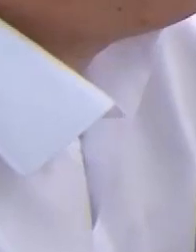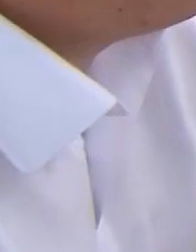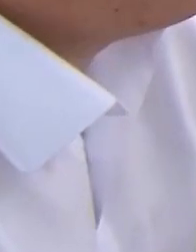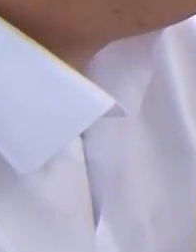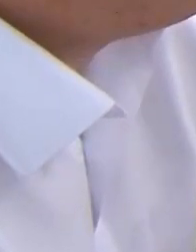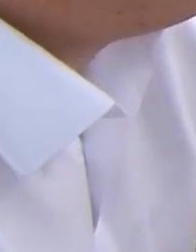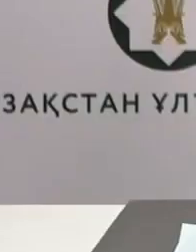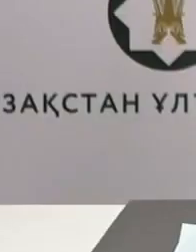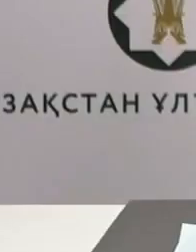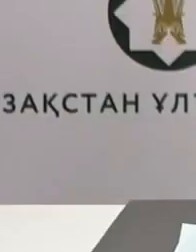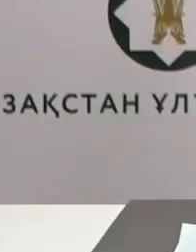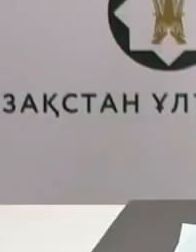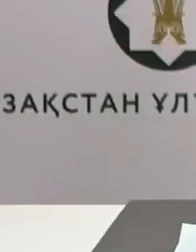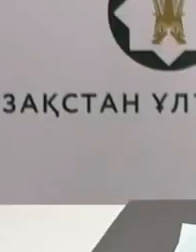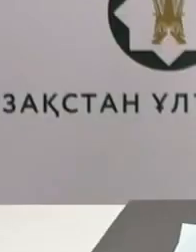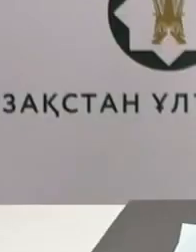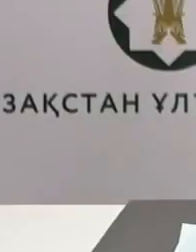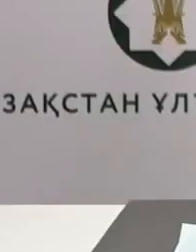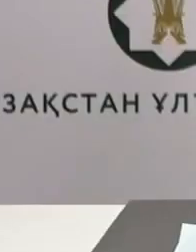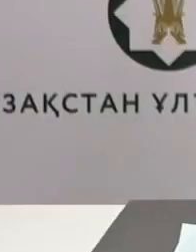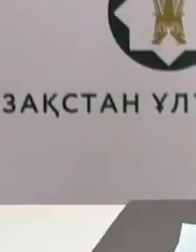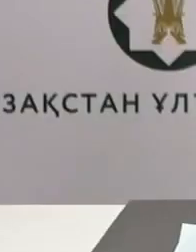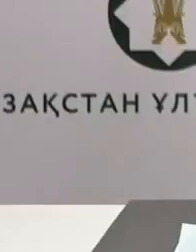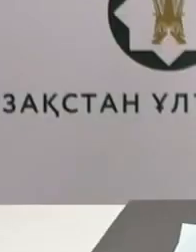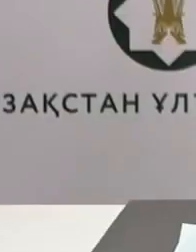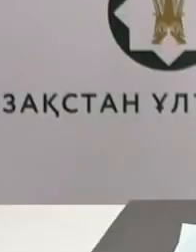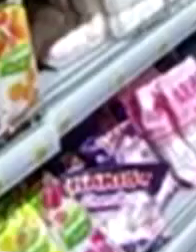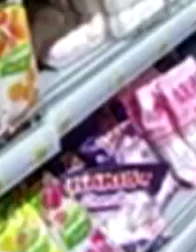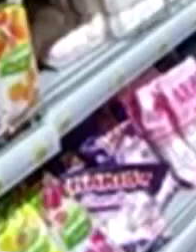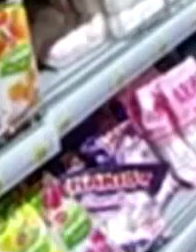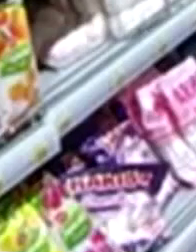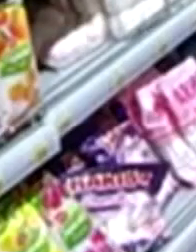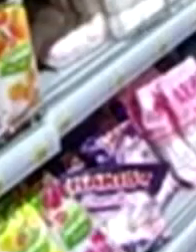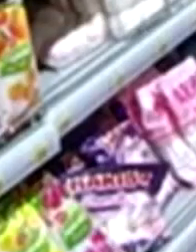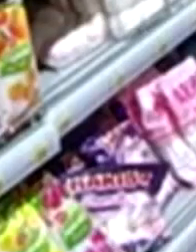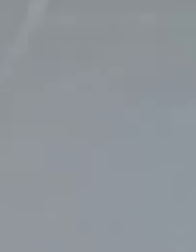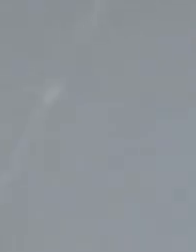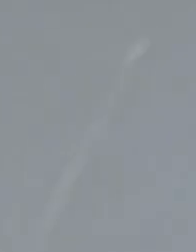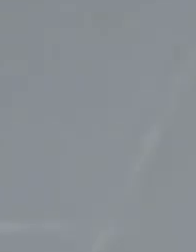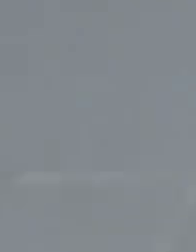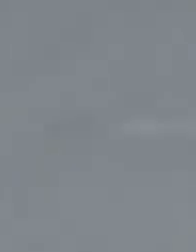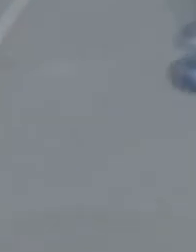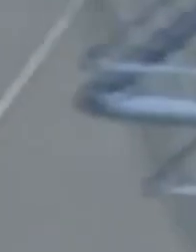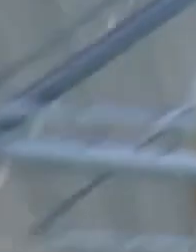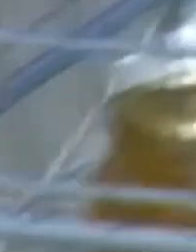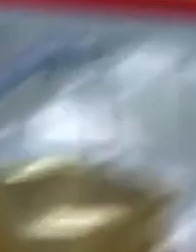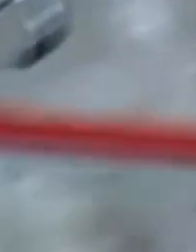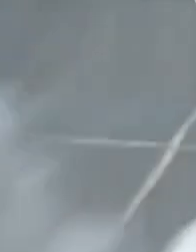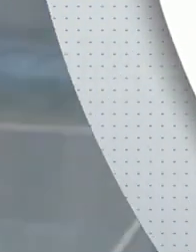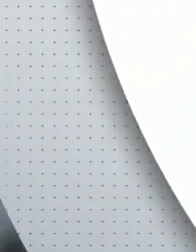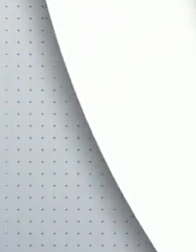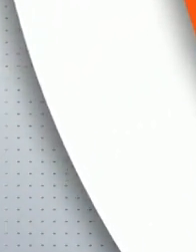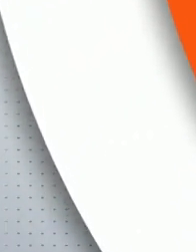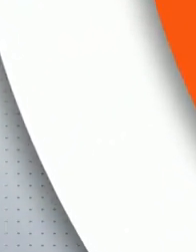по депозитам в тенге? Вероятность такого сценария оценивается как высокая. Помогут ли эти меры сдержать рост инфляции?